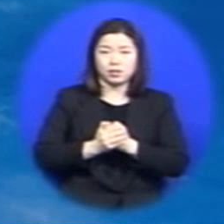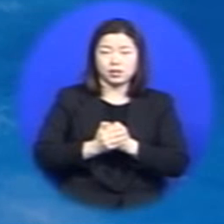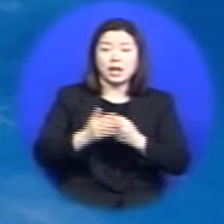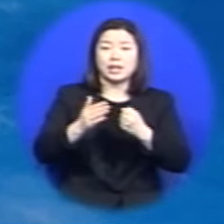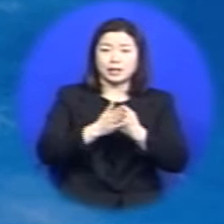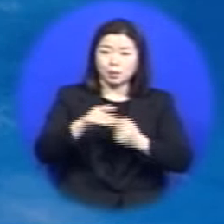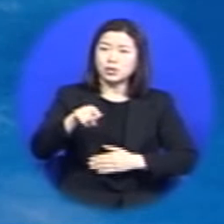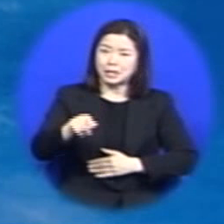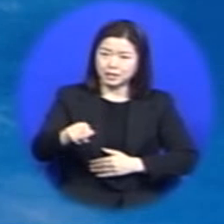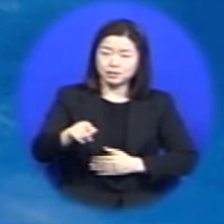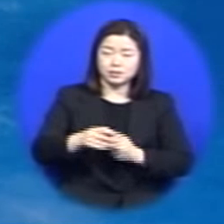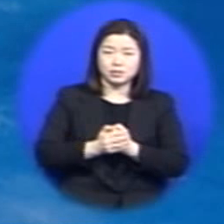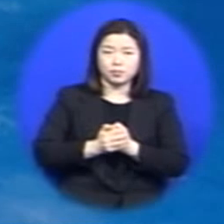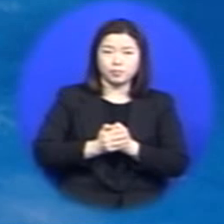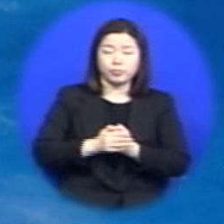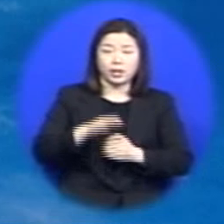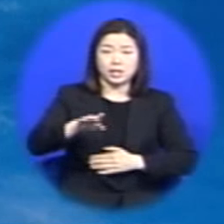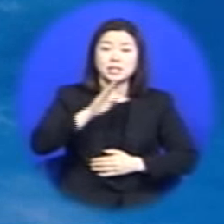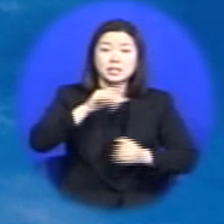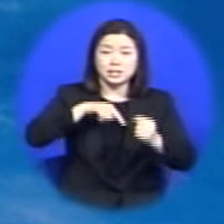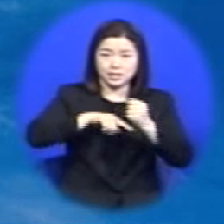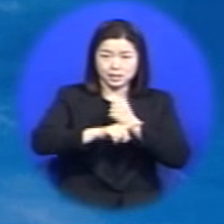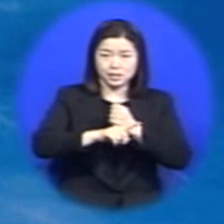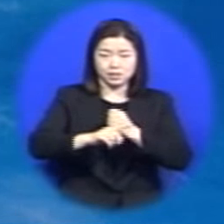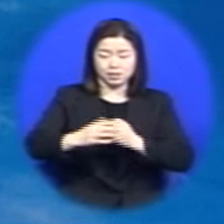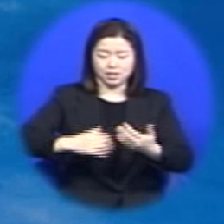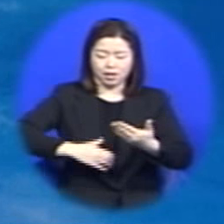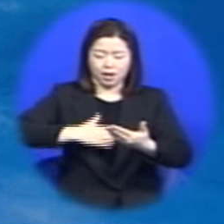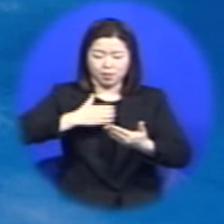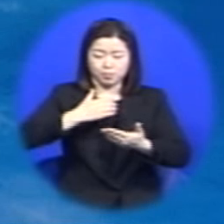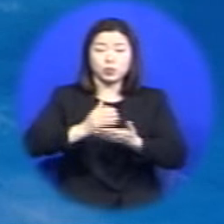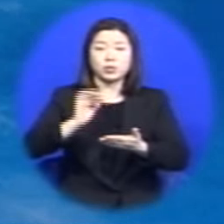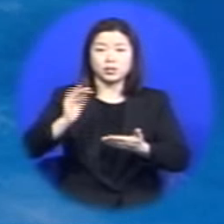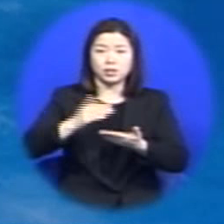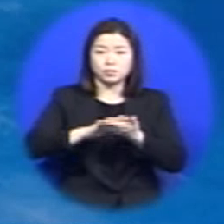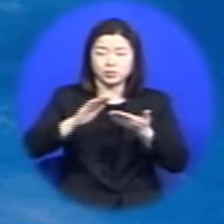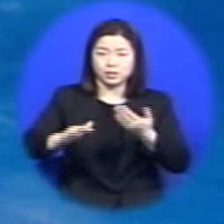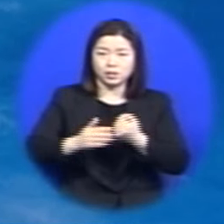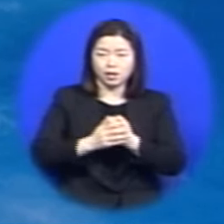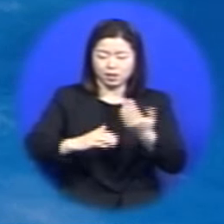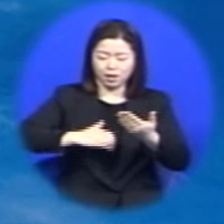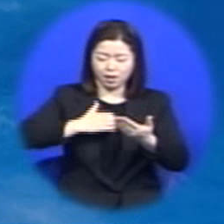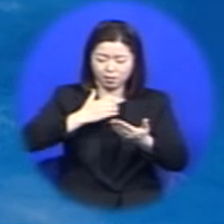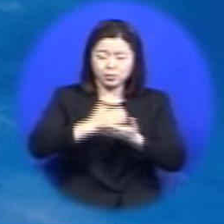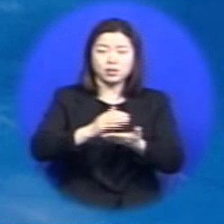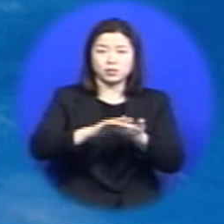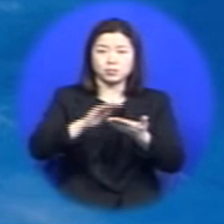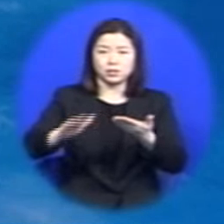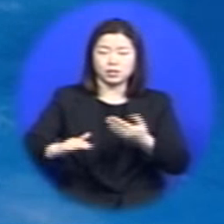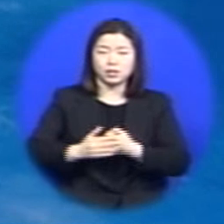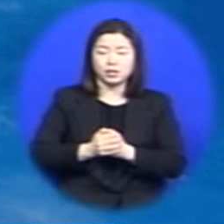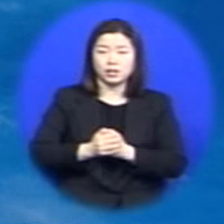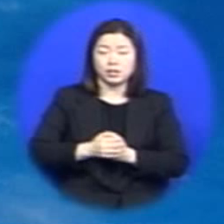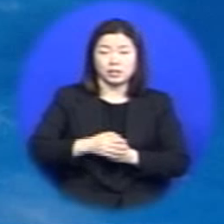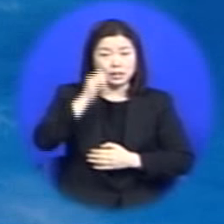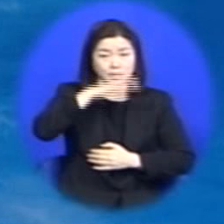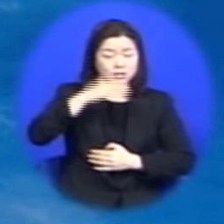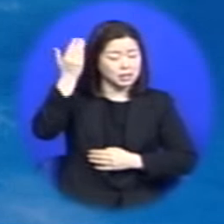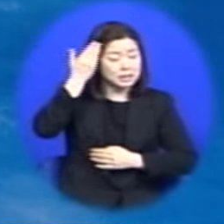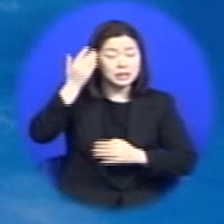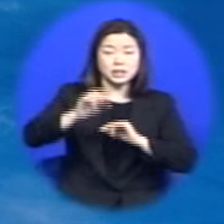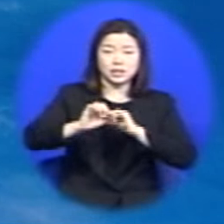그러므로 이것은 이 진리는 감동이에요. 감격입니다. 그냥 지식이